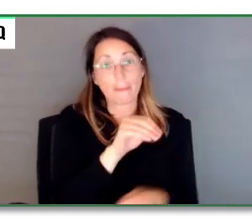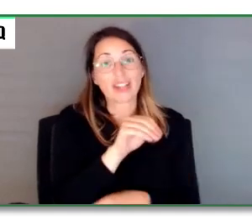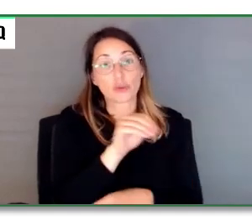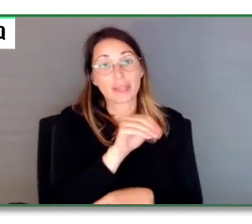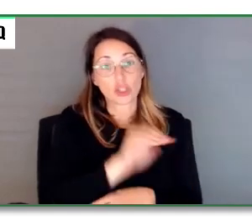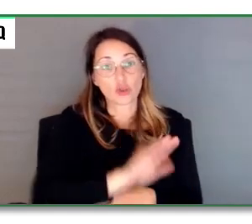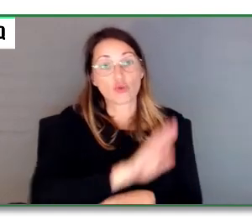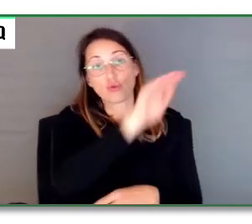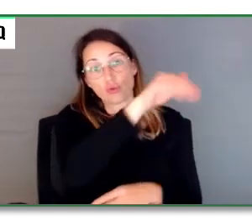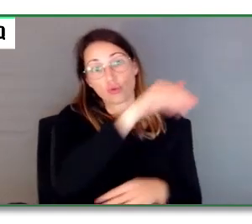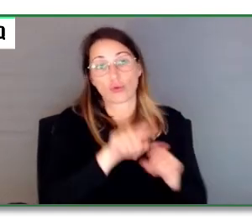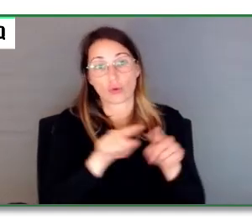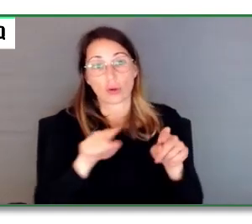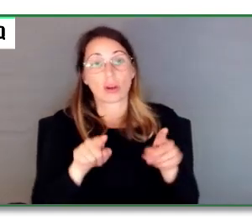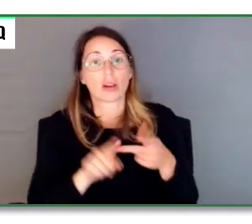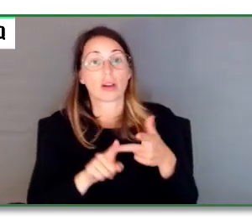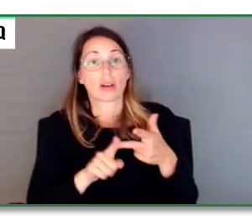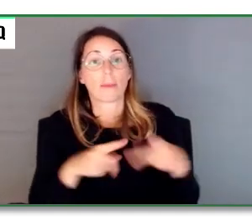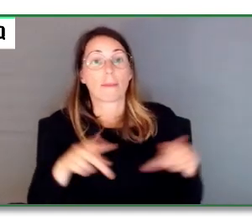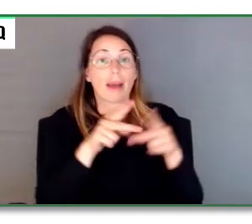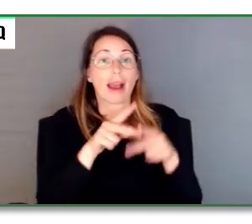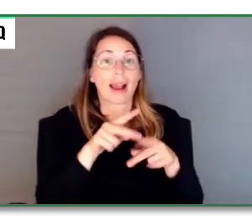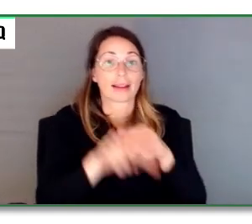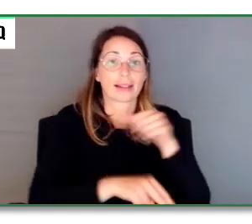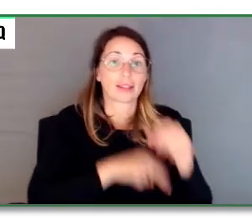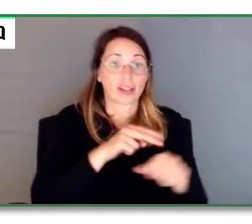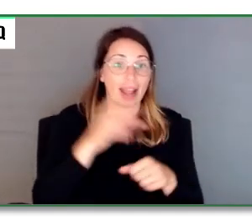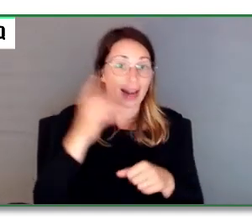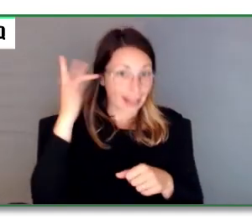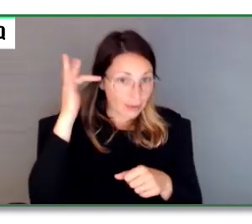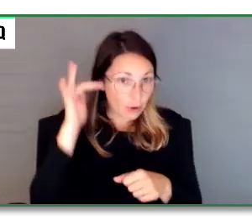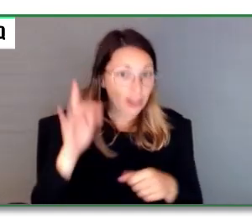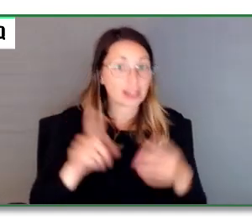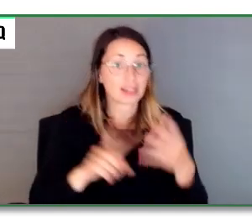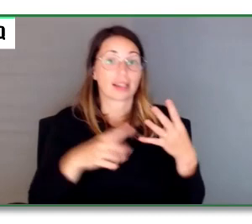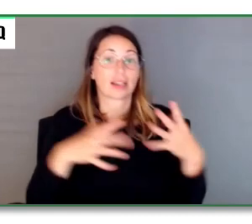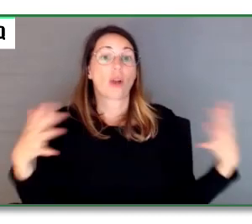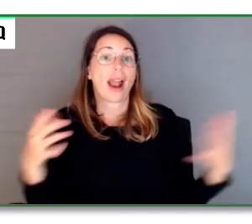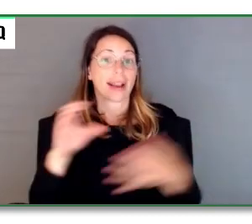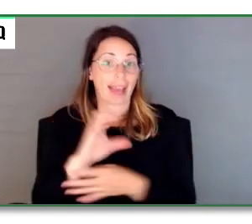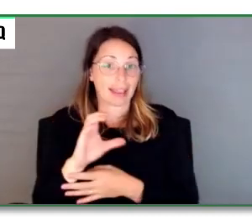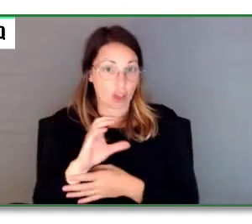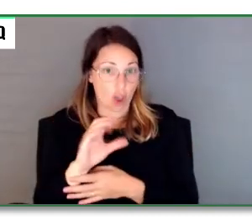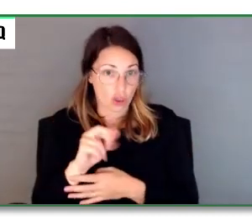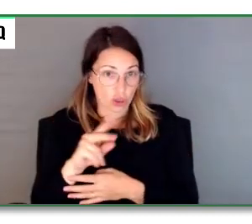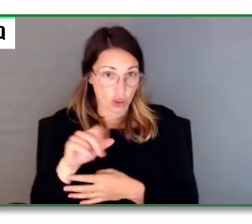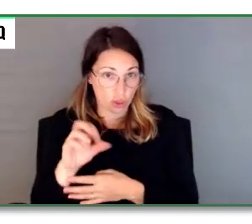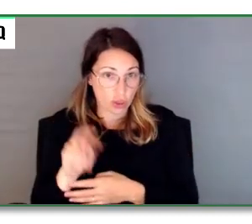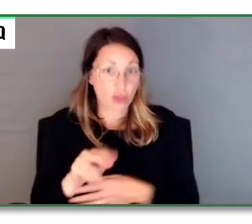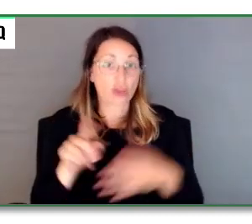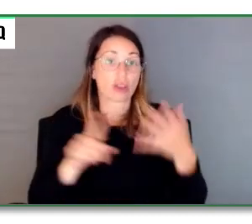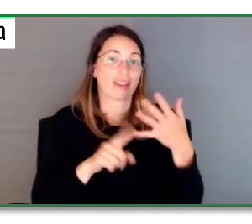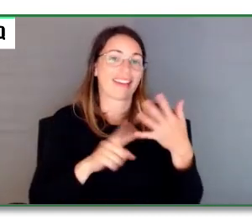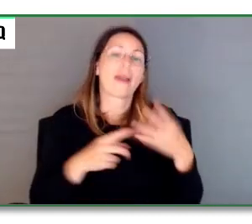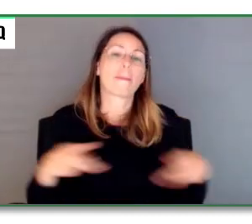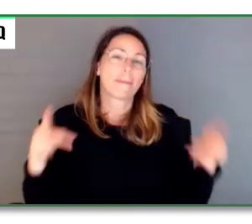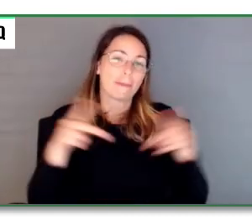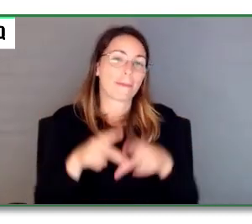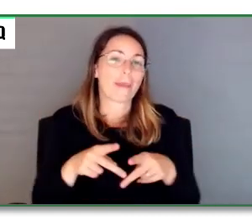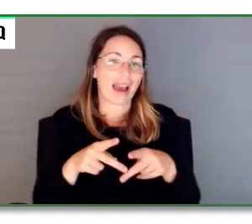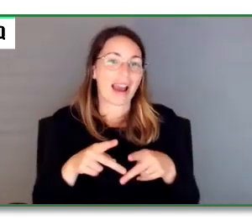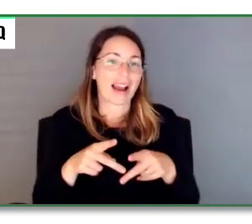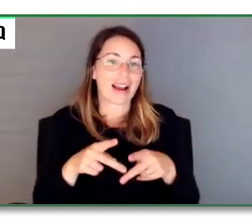en Californie, le Grand Canyon, et encore une fois, le parc provincial du lac Garibaldi. Ça,